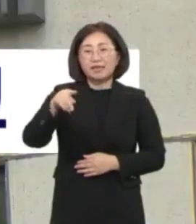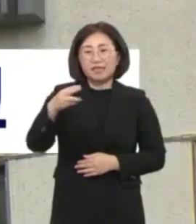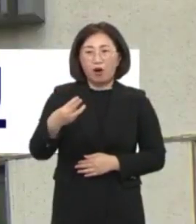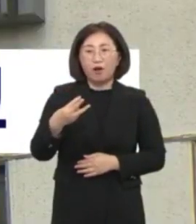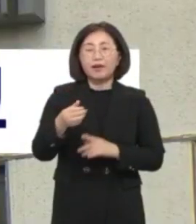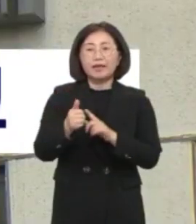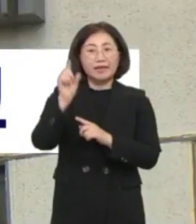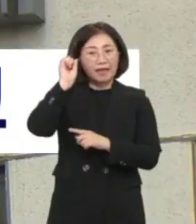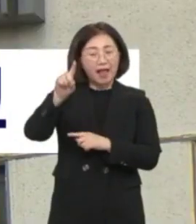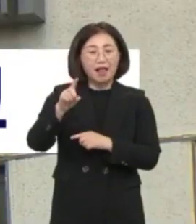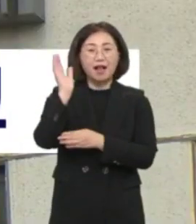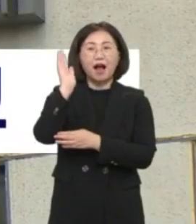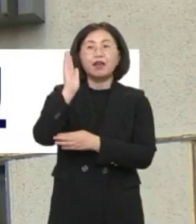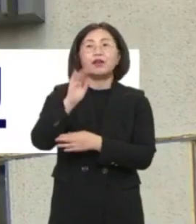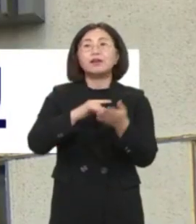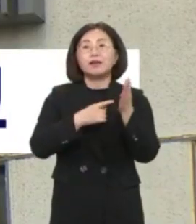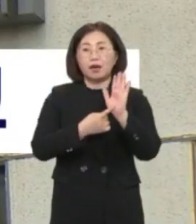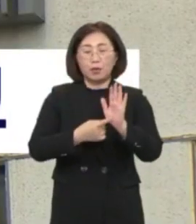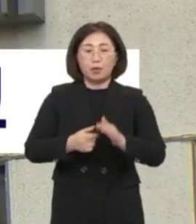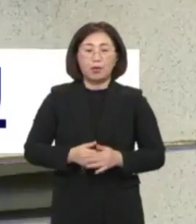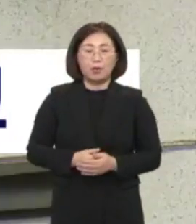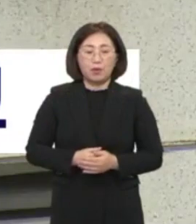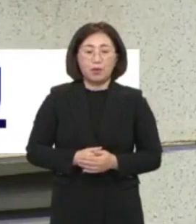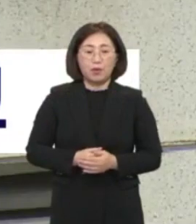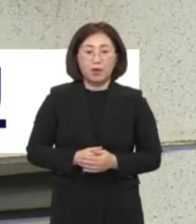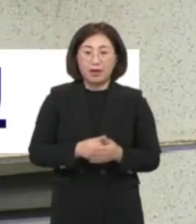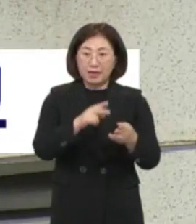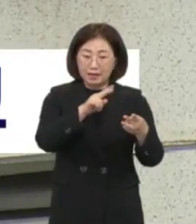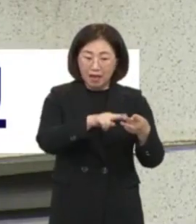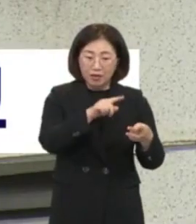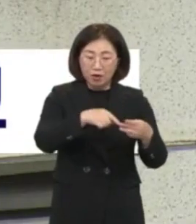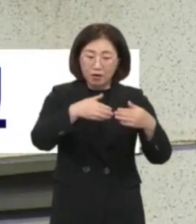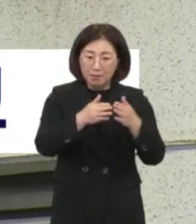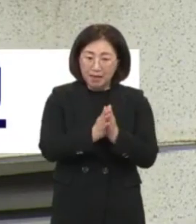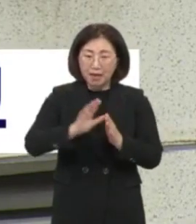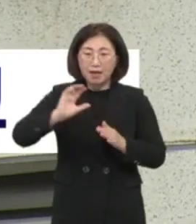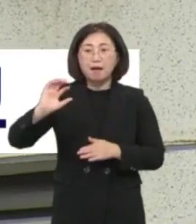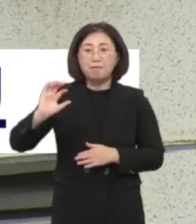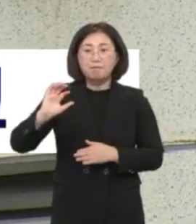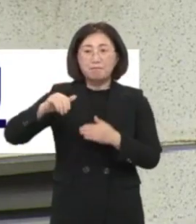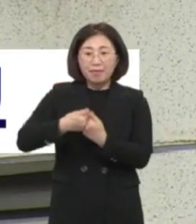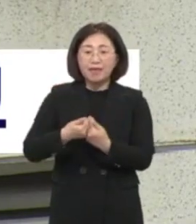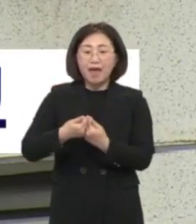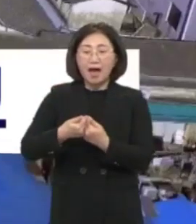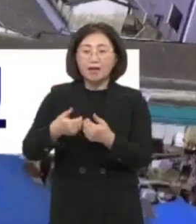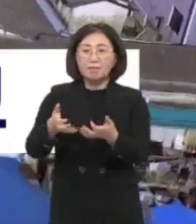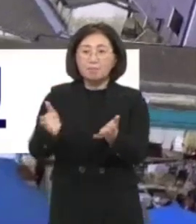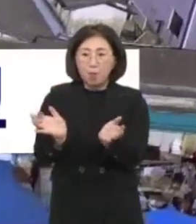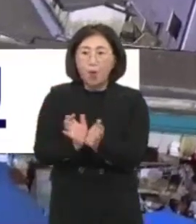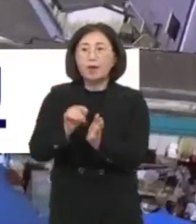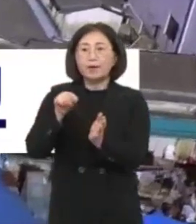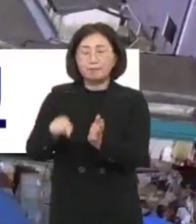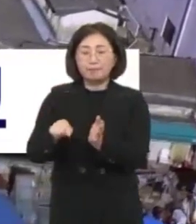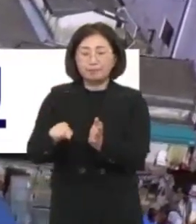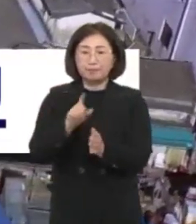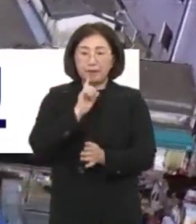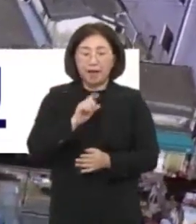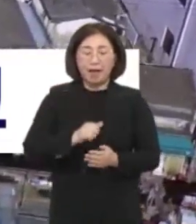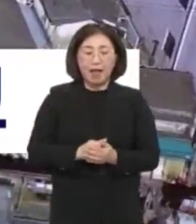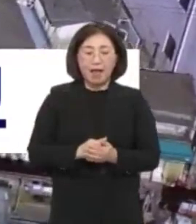예고해 관심이 쏠리고 있습니다. 대전 사회적 자본 지원센터 폐쇄를 반대하는 직원 모임인 싸우는 사자들에